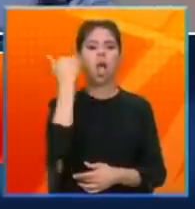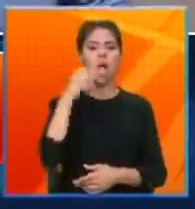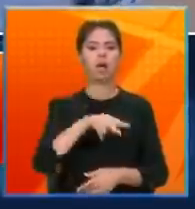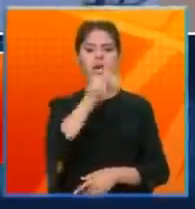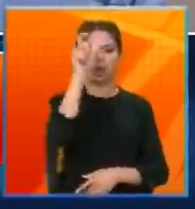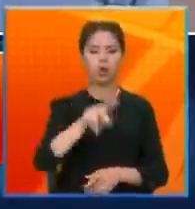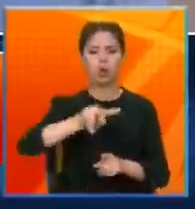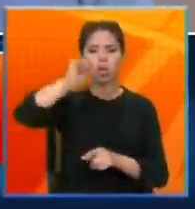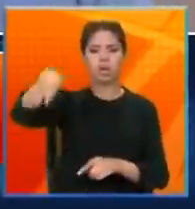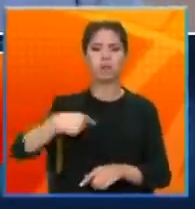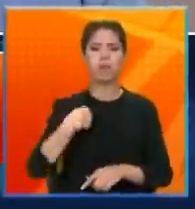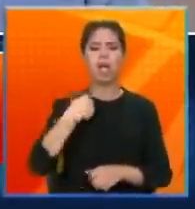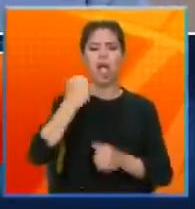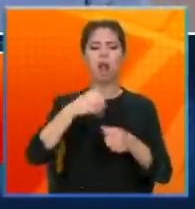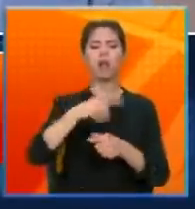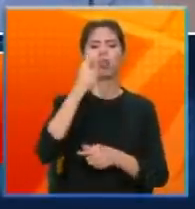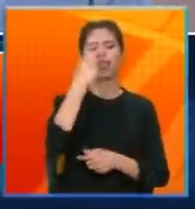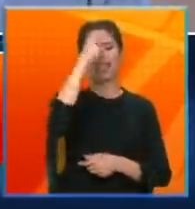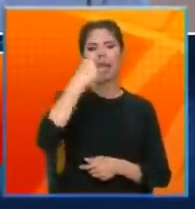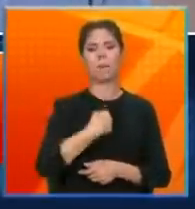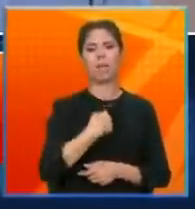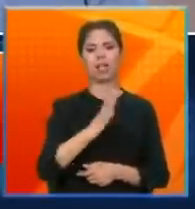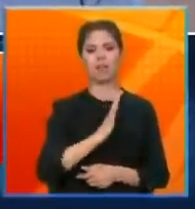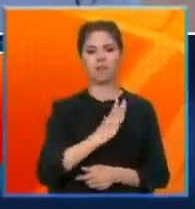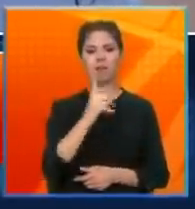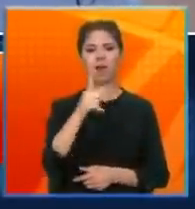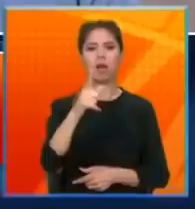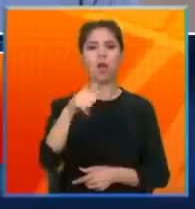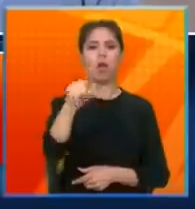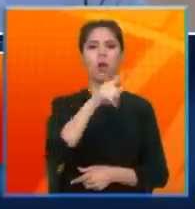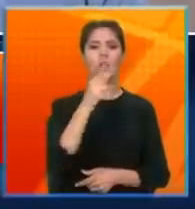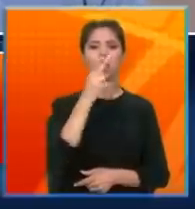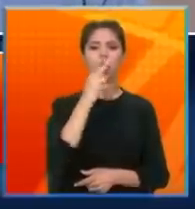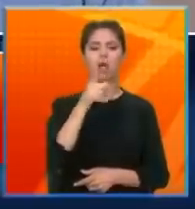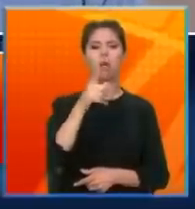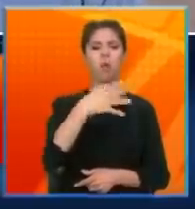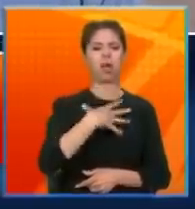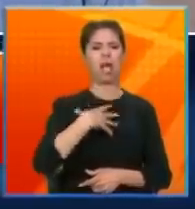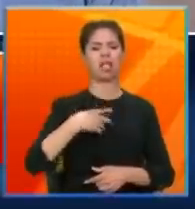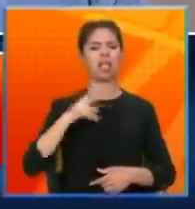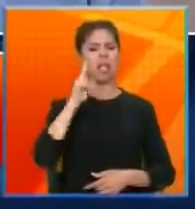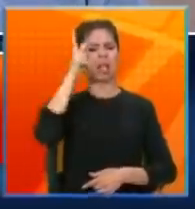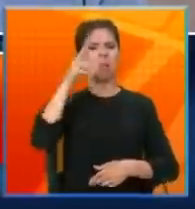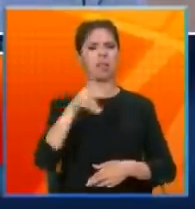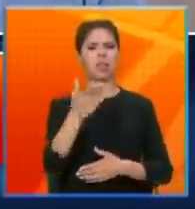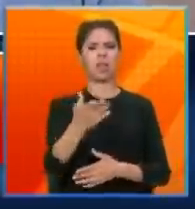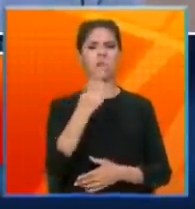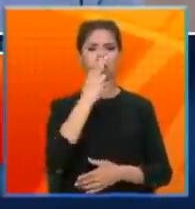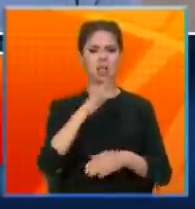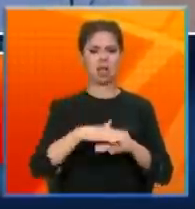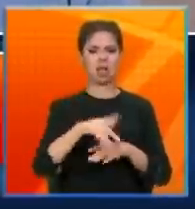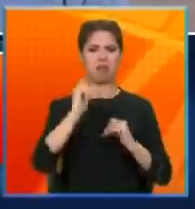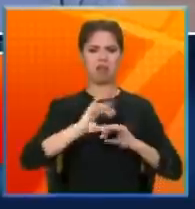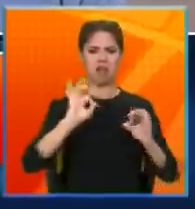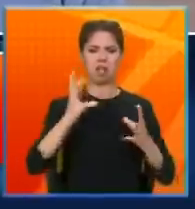yolcular inmiş. Araçta sadece ben vardım. O da biraz hani kabadayı bari bir şekilde. Sigara içiyorum,